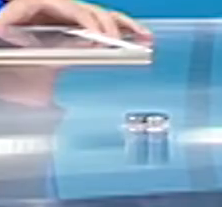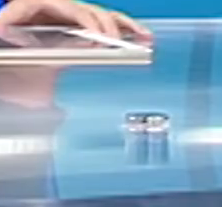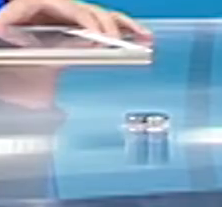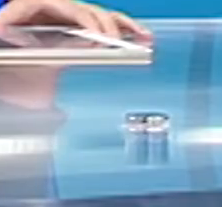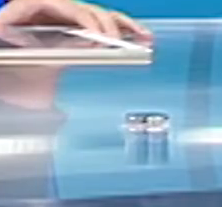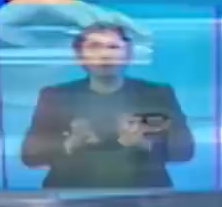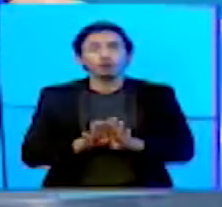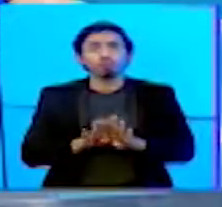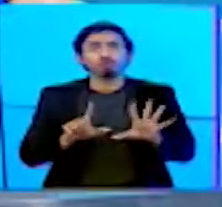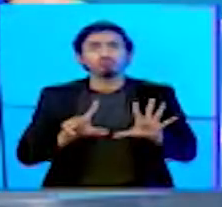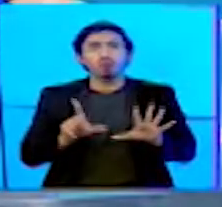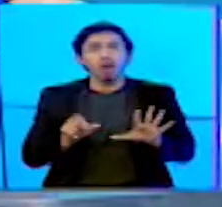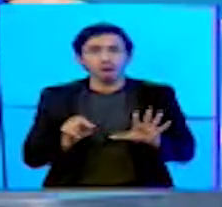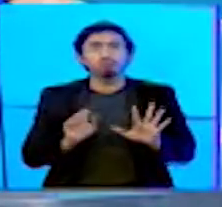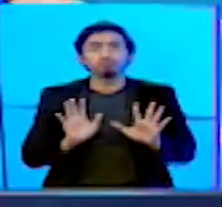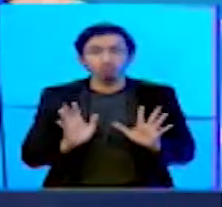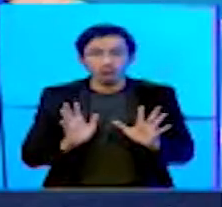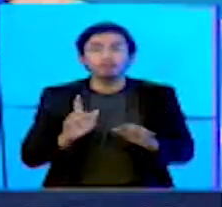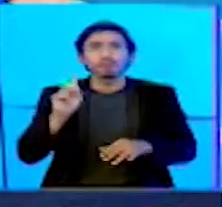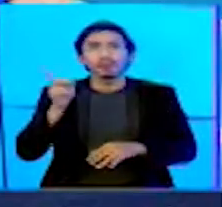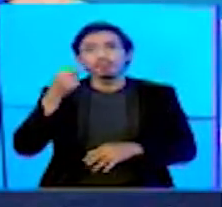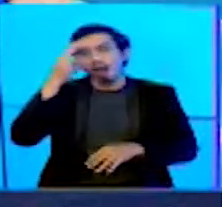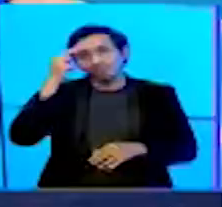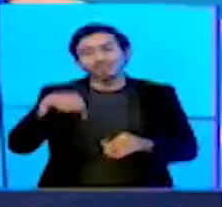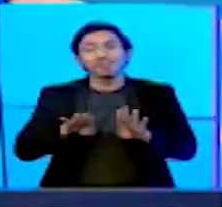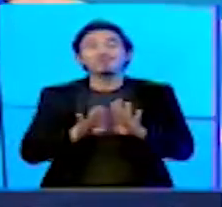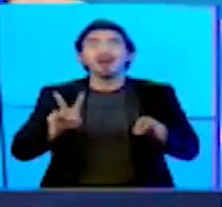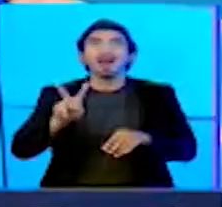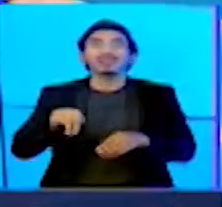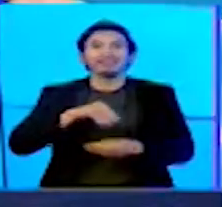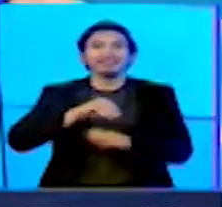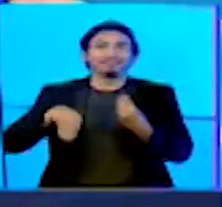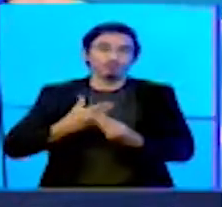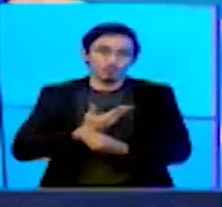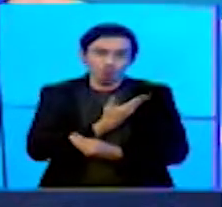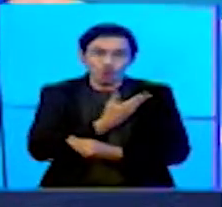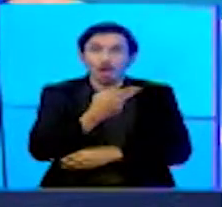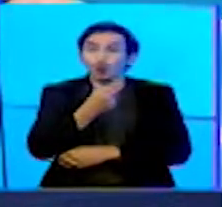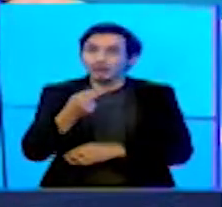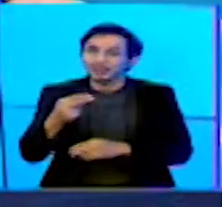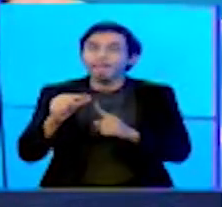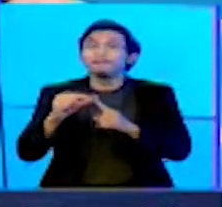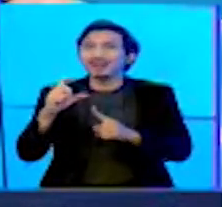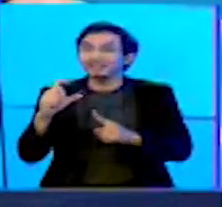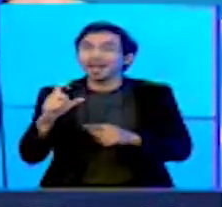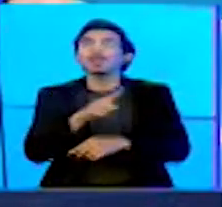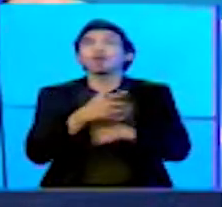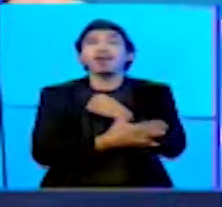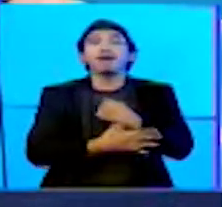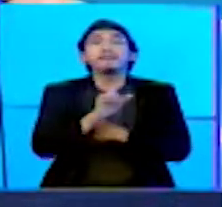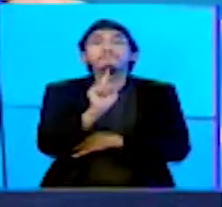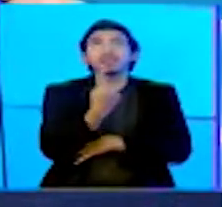pemirsa setelah sempat ditutup selama tujuh bulan pemerintah Arab Saudi kembali membuka ibadah umroh Indonesia dan Pakistan